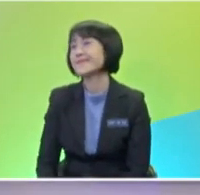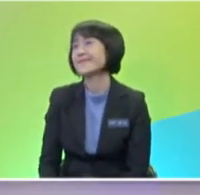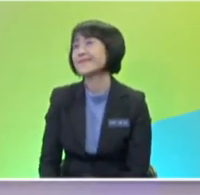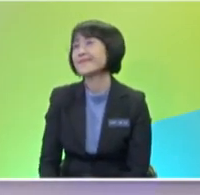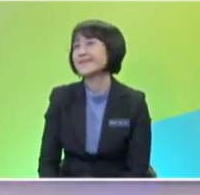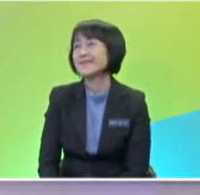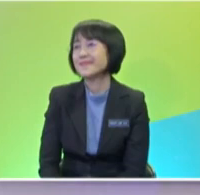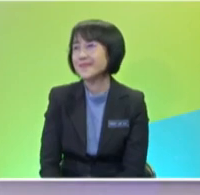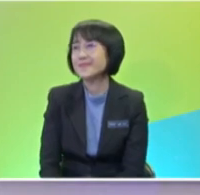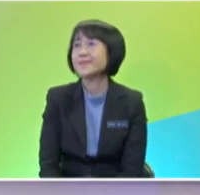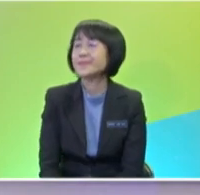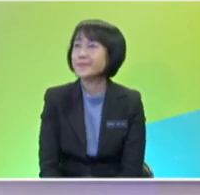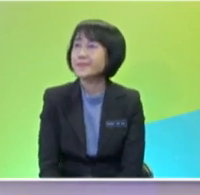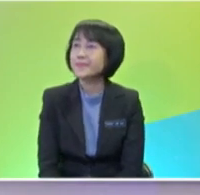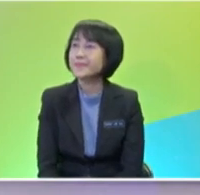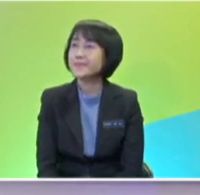sebentar